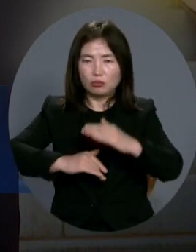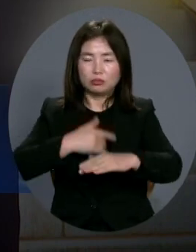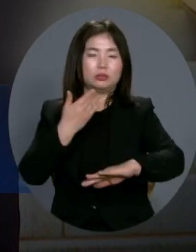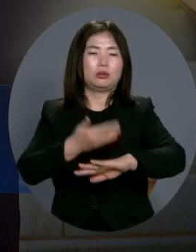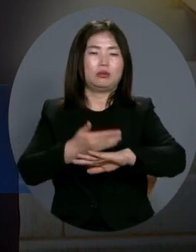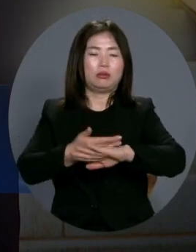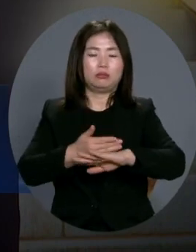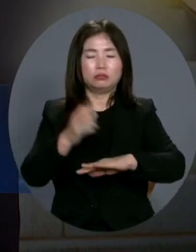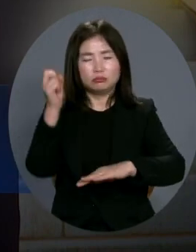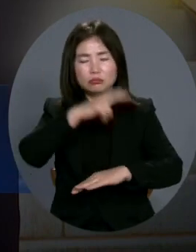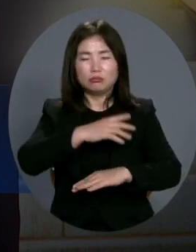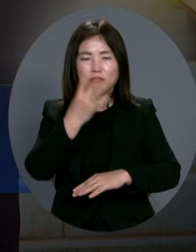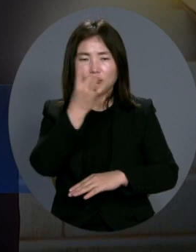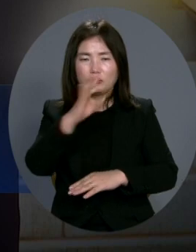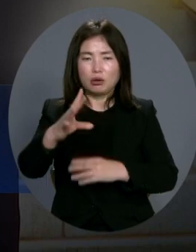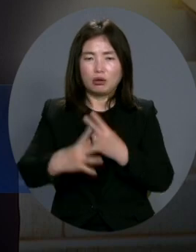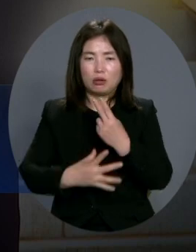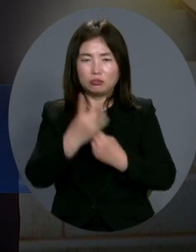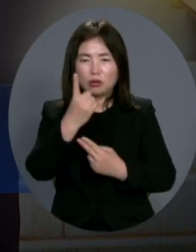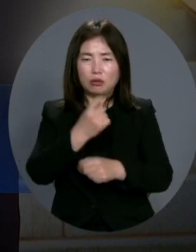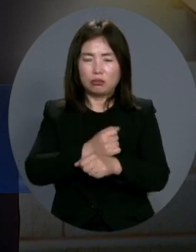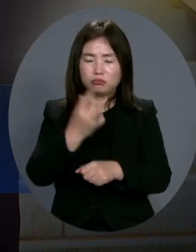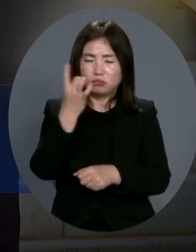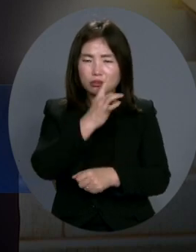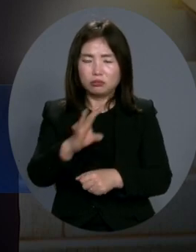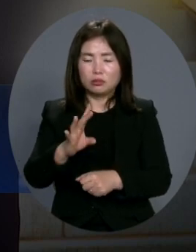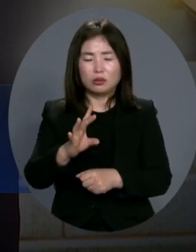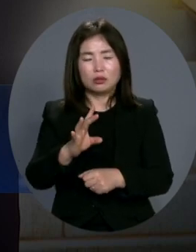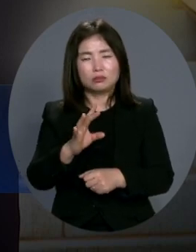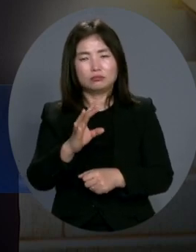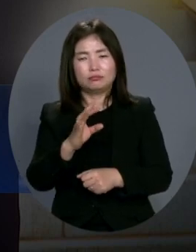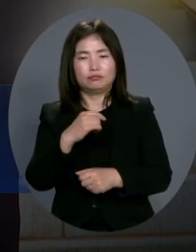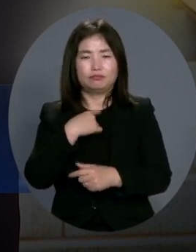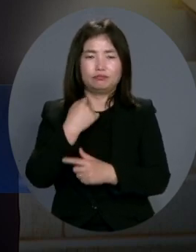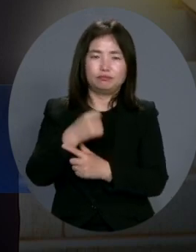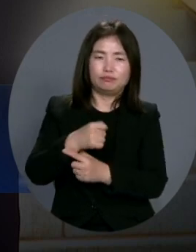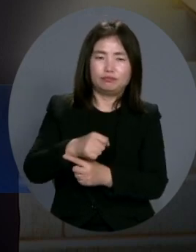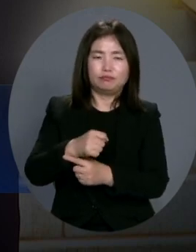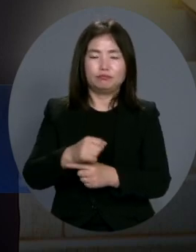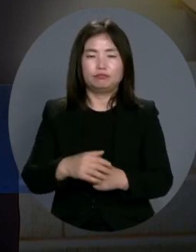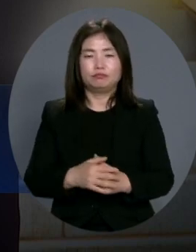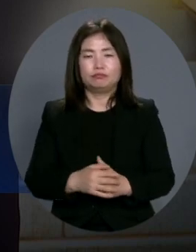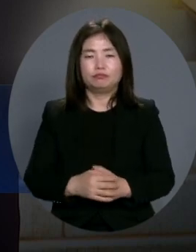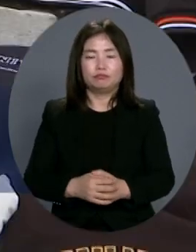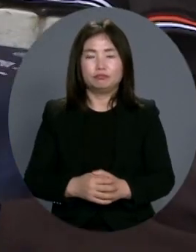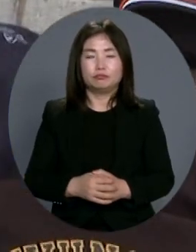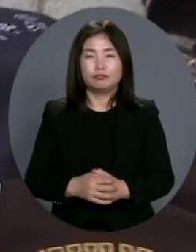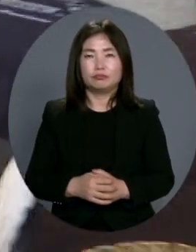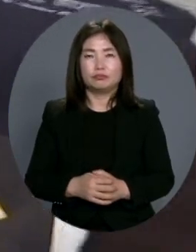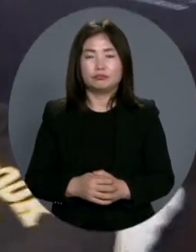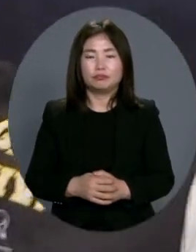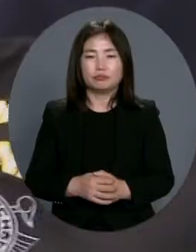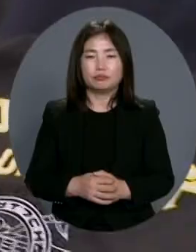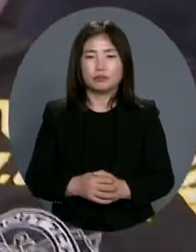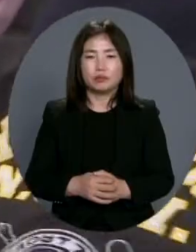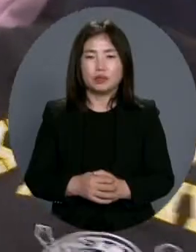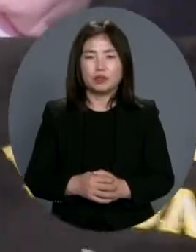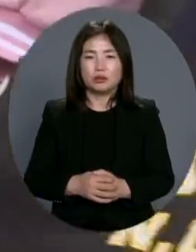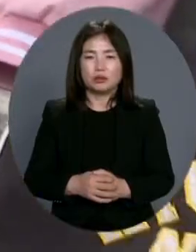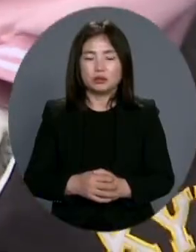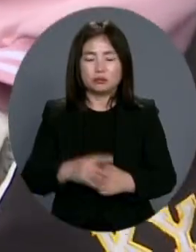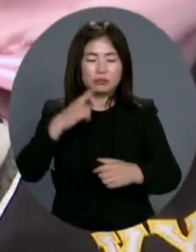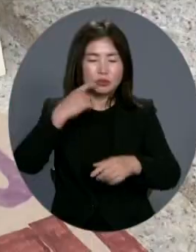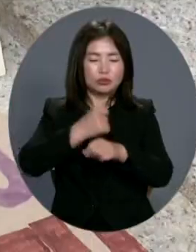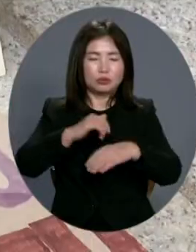통합하고 이전에서 함께 뭔가를 해보자라고 말하는 것 자체가 그냥 밀어붙이는 식의. 이들은